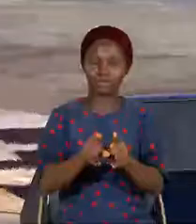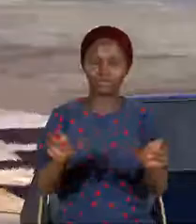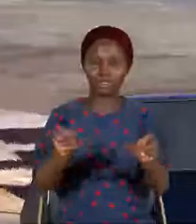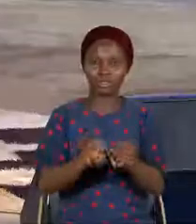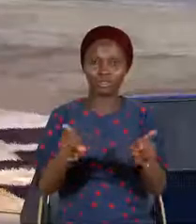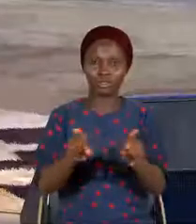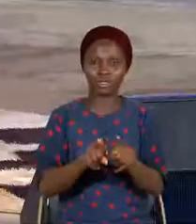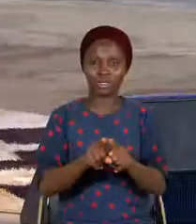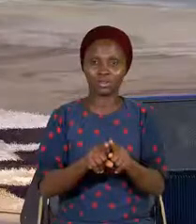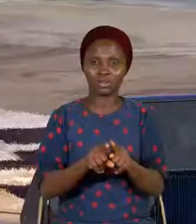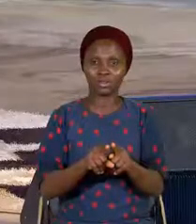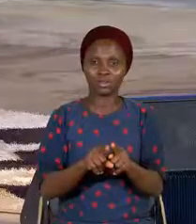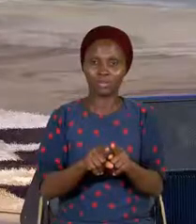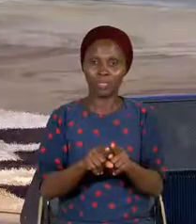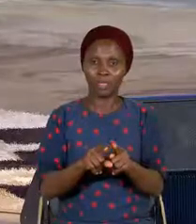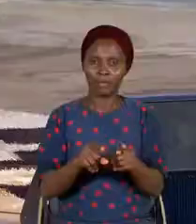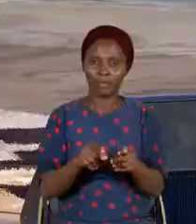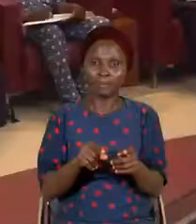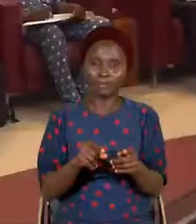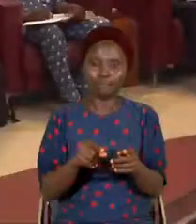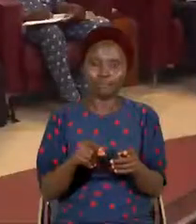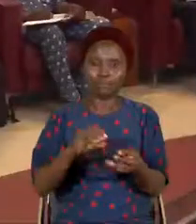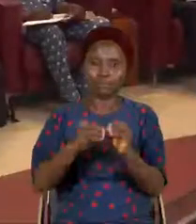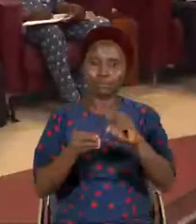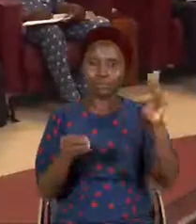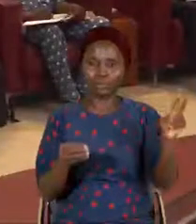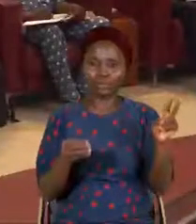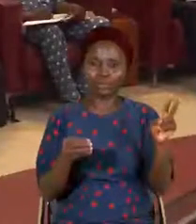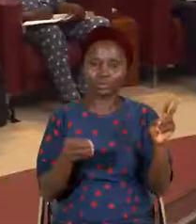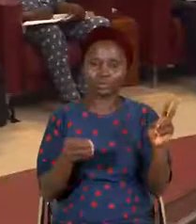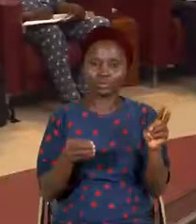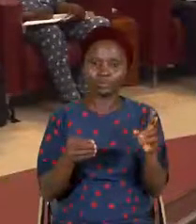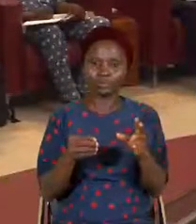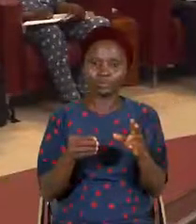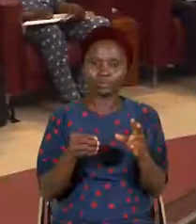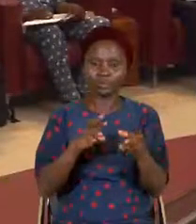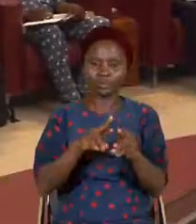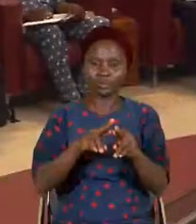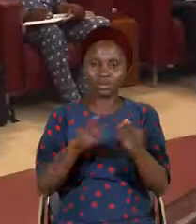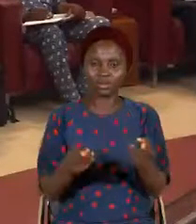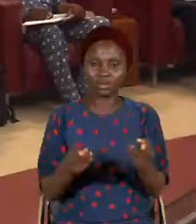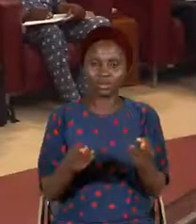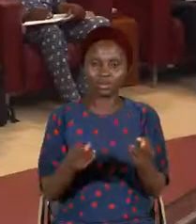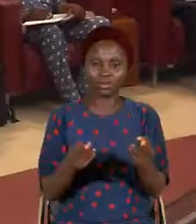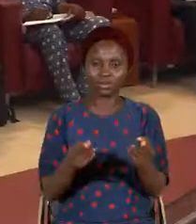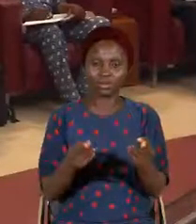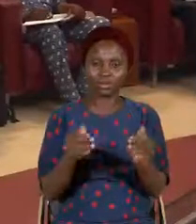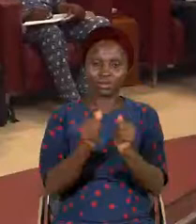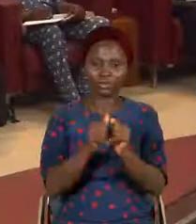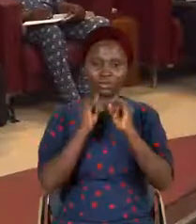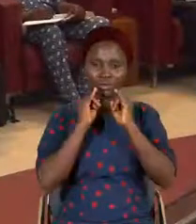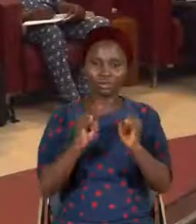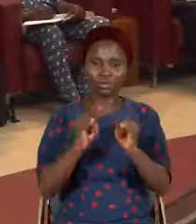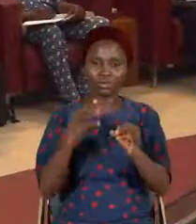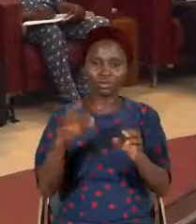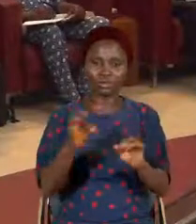été empêché jusqu'ici. Voyons le numéro 2 ici. C'est la révélation avec l'instruction